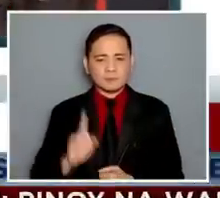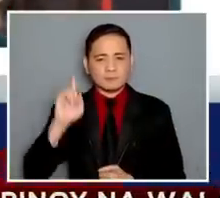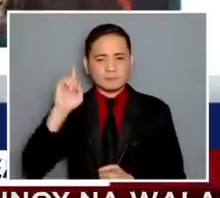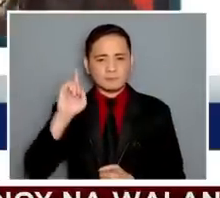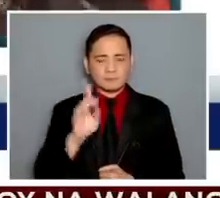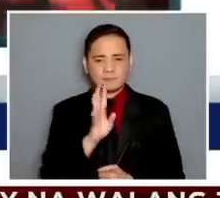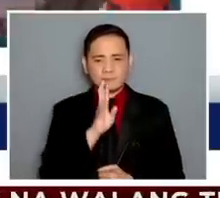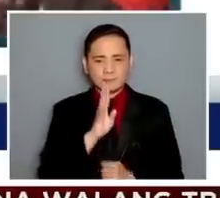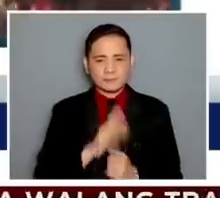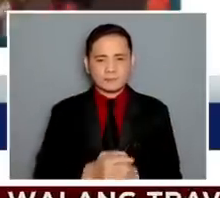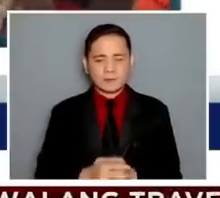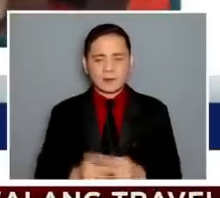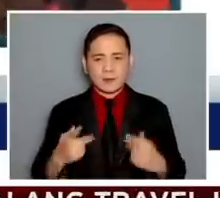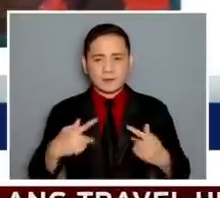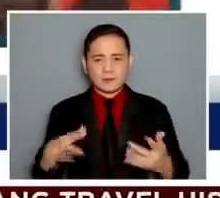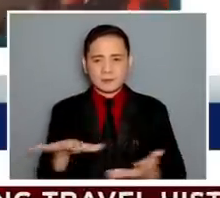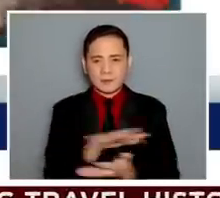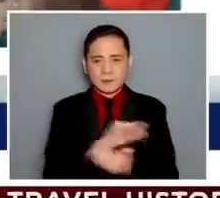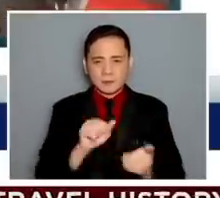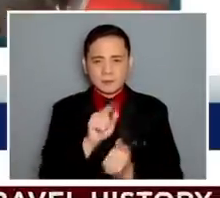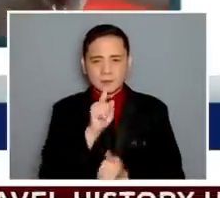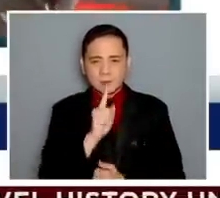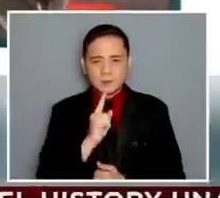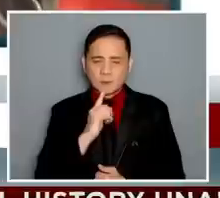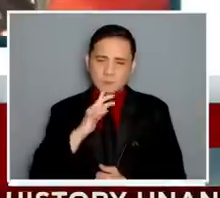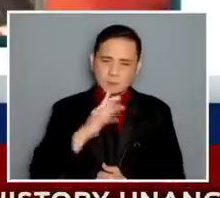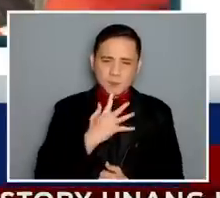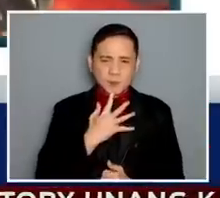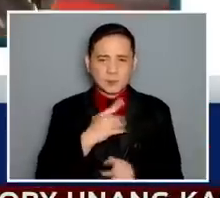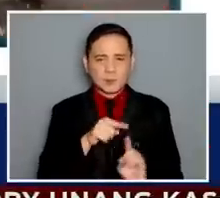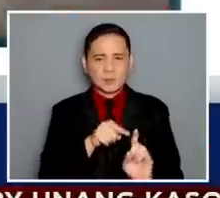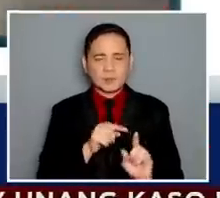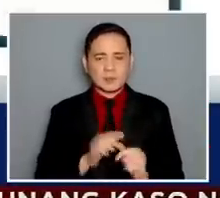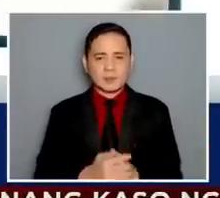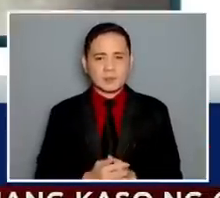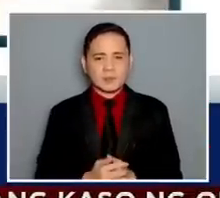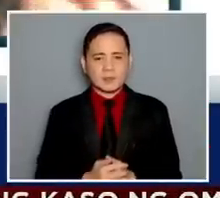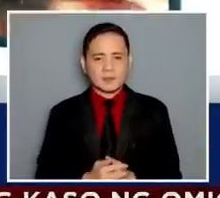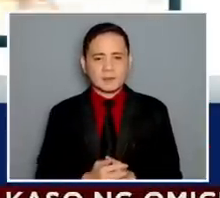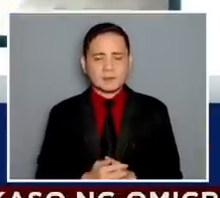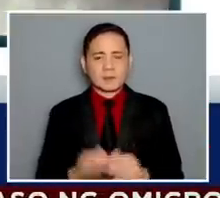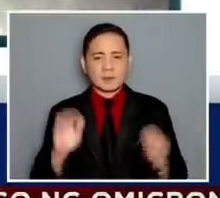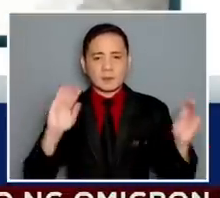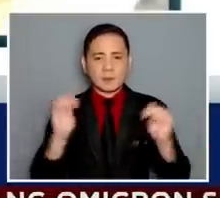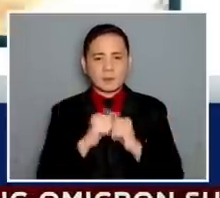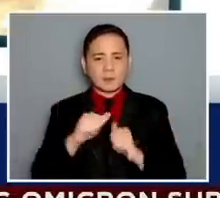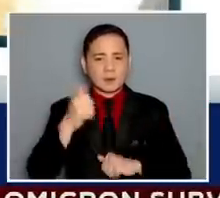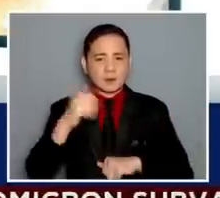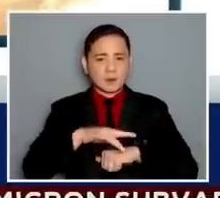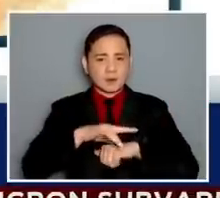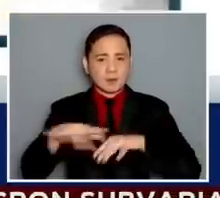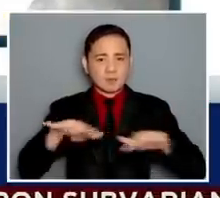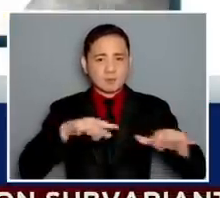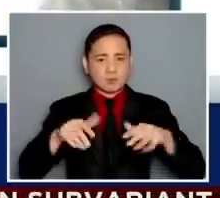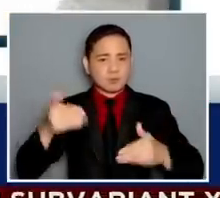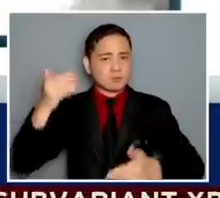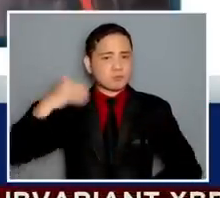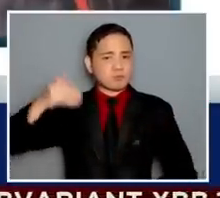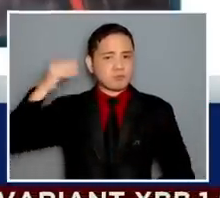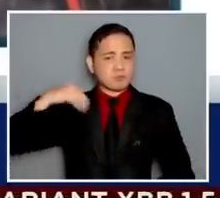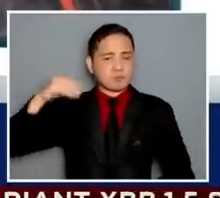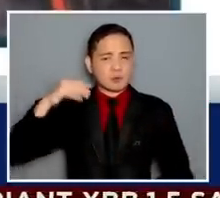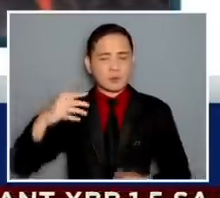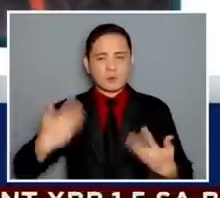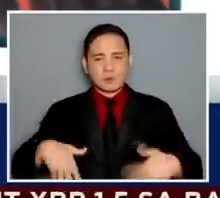is malala talaga siya, comparing doon sa mga na-experience namin sa ibang mga disaster sa